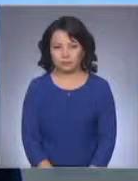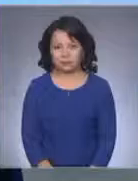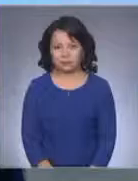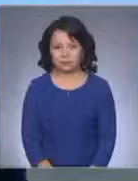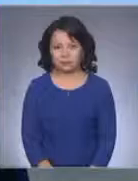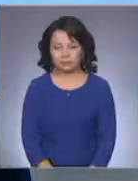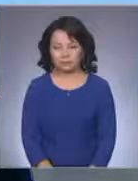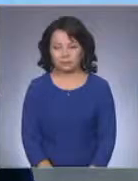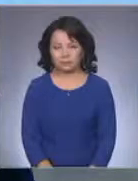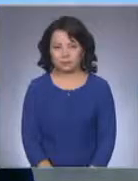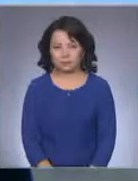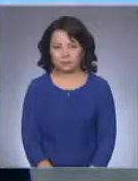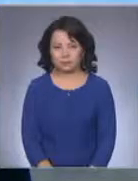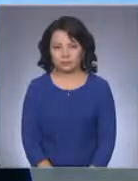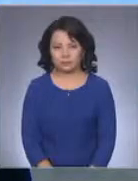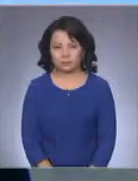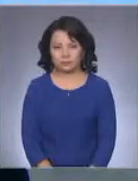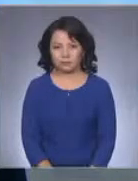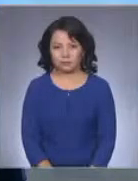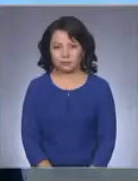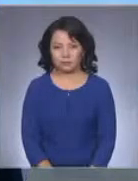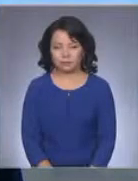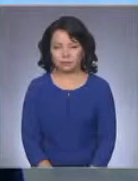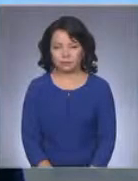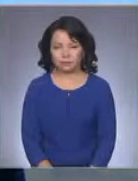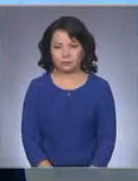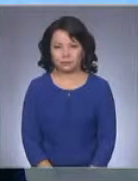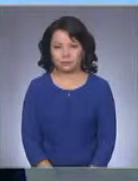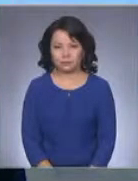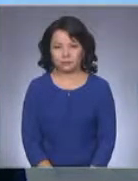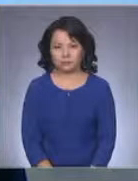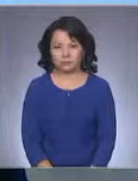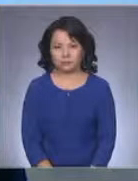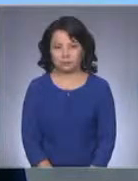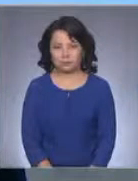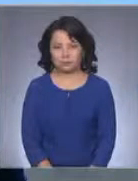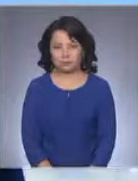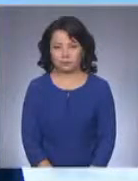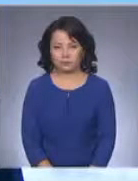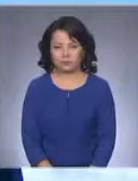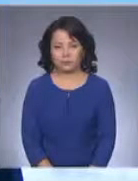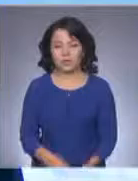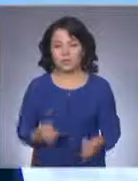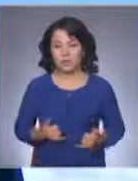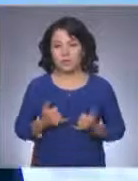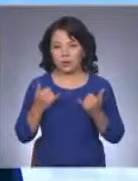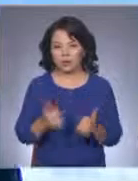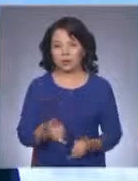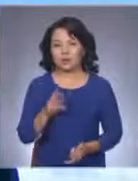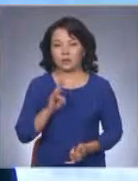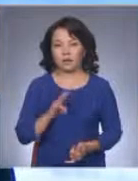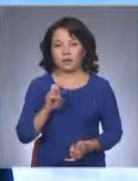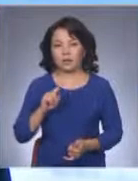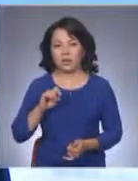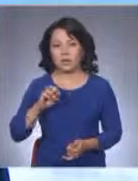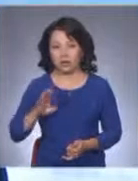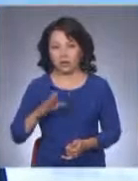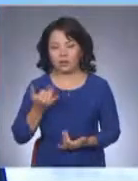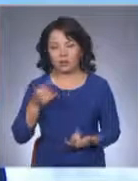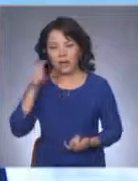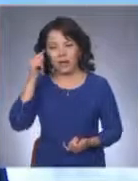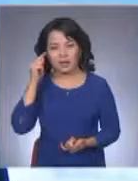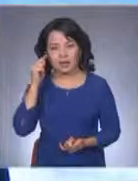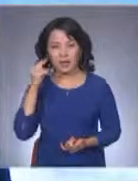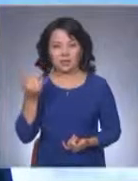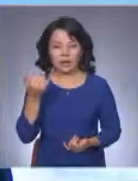бүт дүйнөнүн лидерлеринин бири. Анан ушу албетте бул тарыхый нерсе, анткени кыргыз